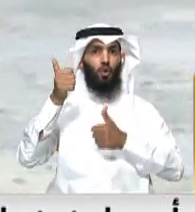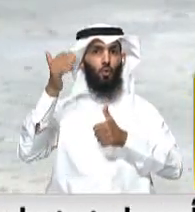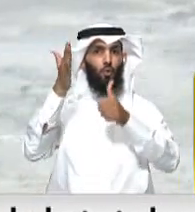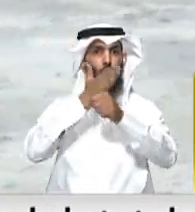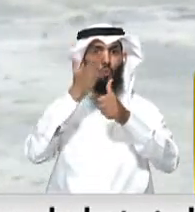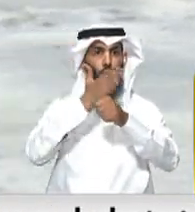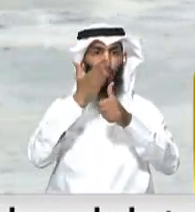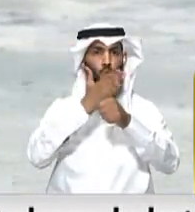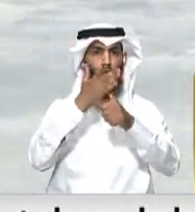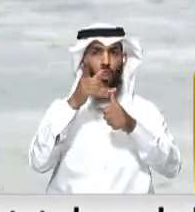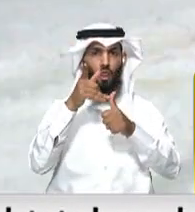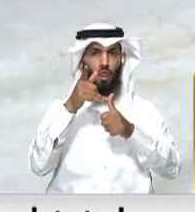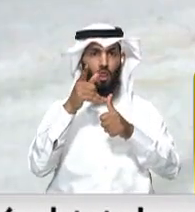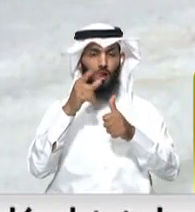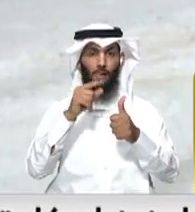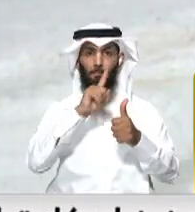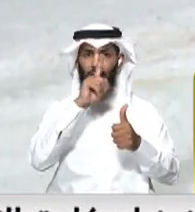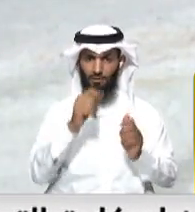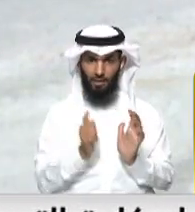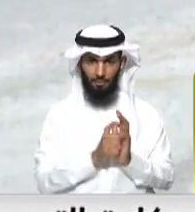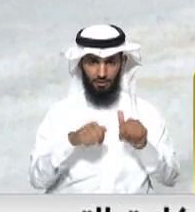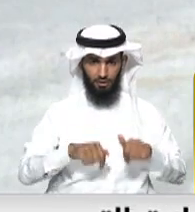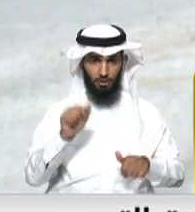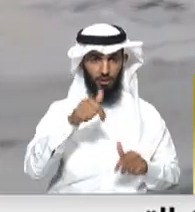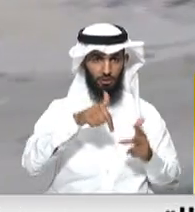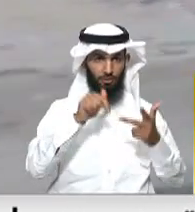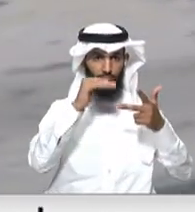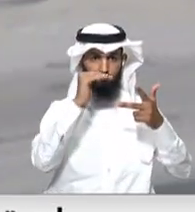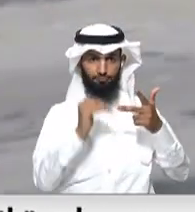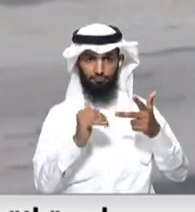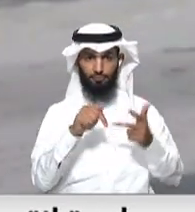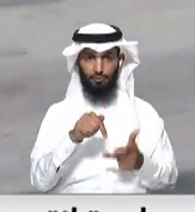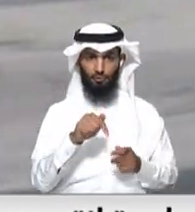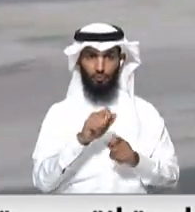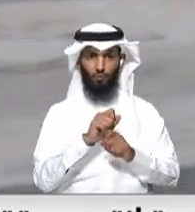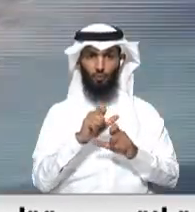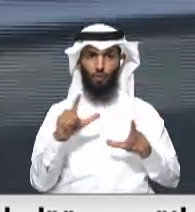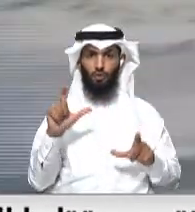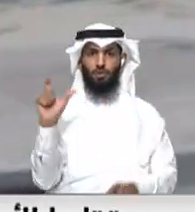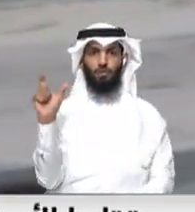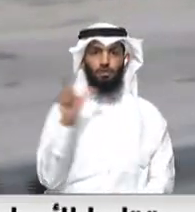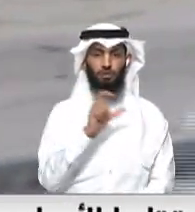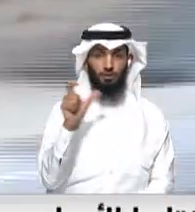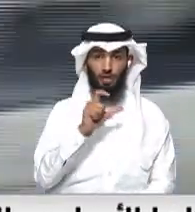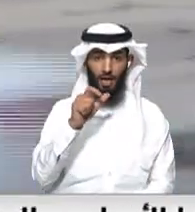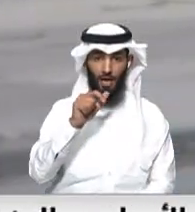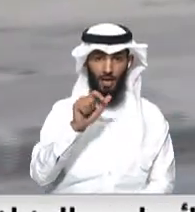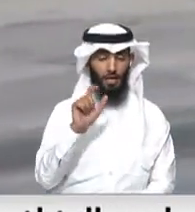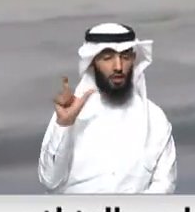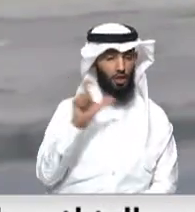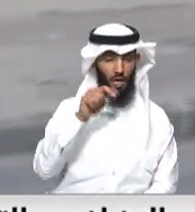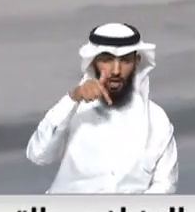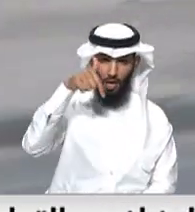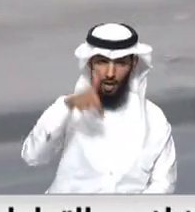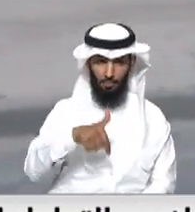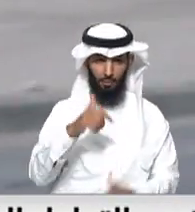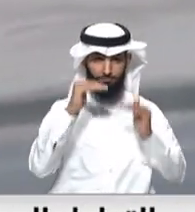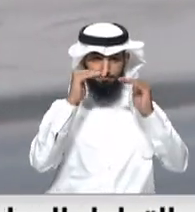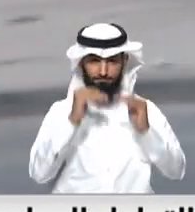مفاجئ. أداء السوق العقاري المحلي سجل ارتفاعا خلال تداولات شهر يونيو 2024 ما نسبته